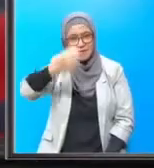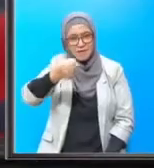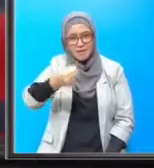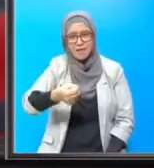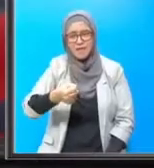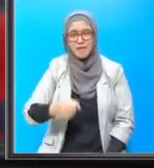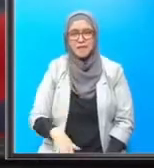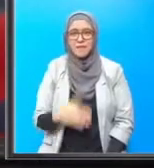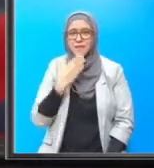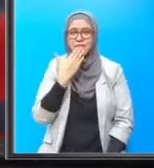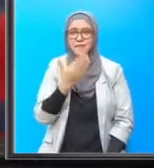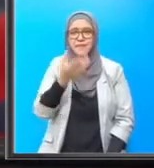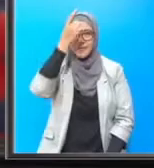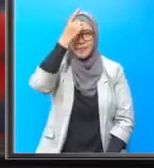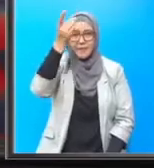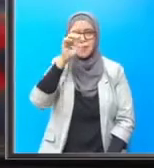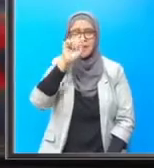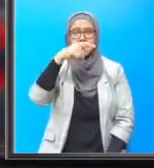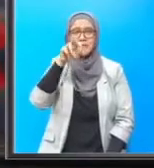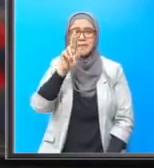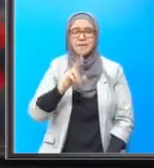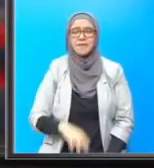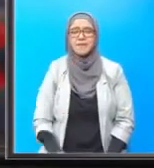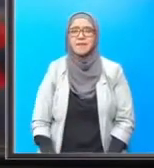kasih ya itu Spike soalnya